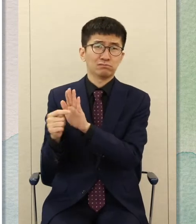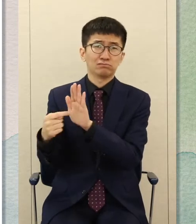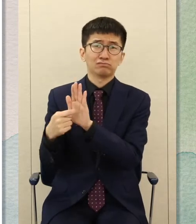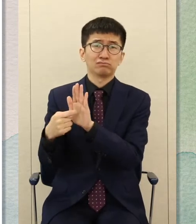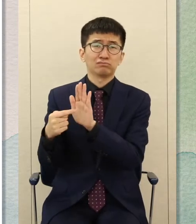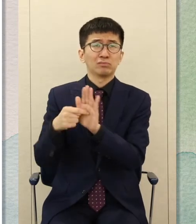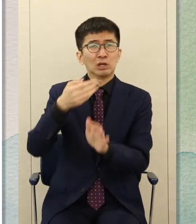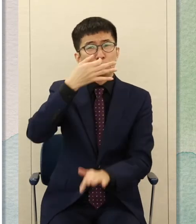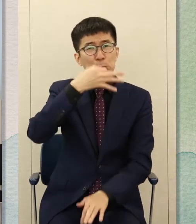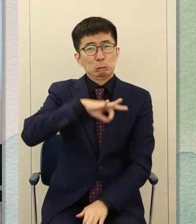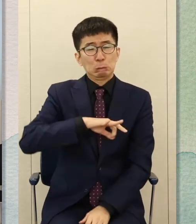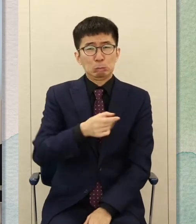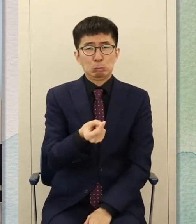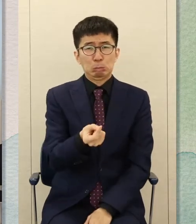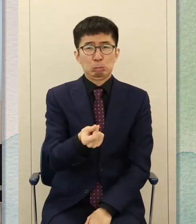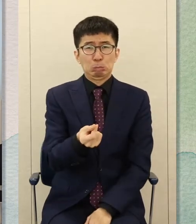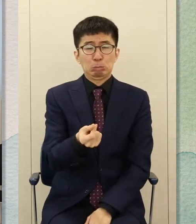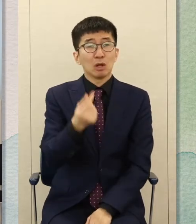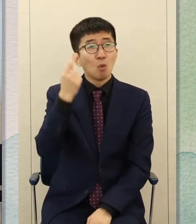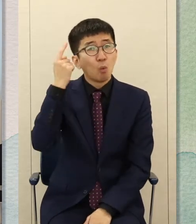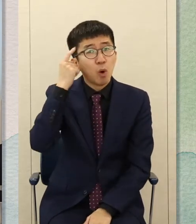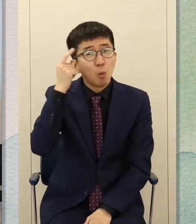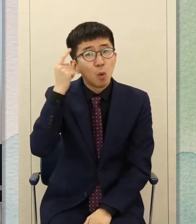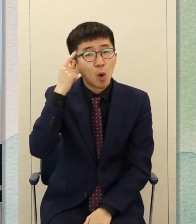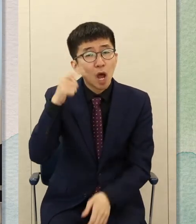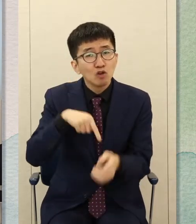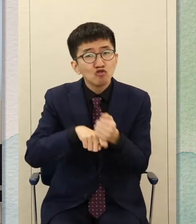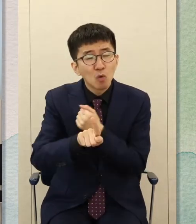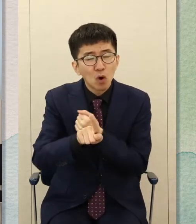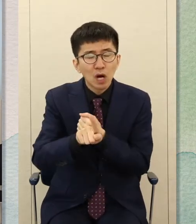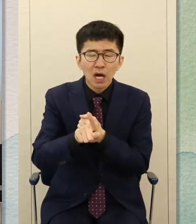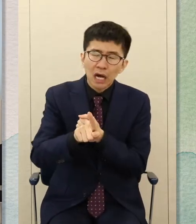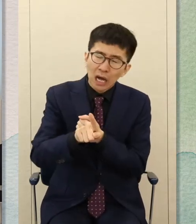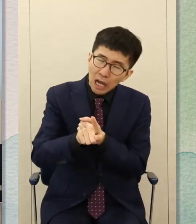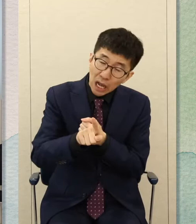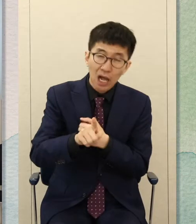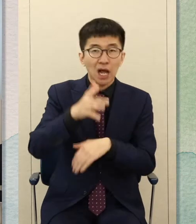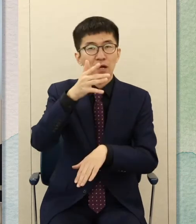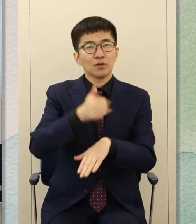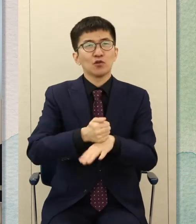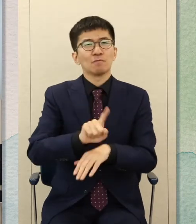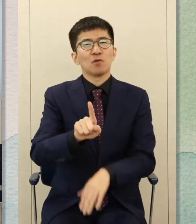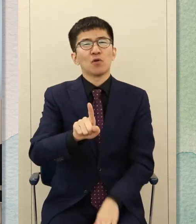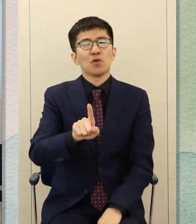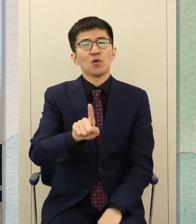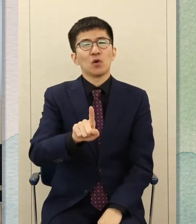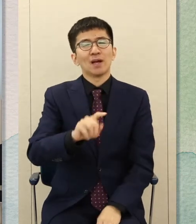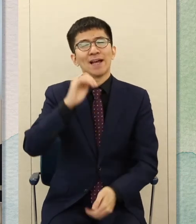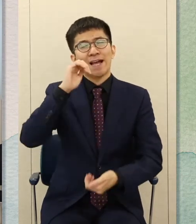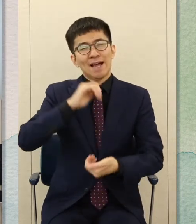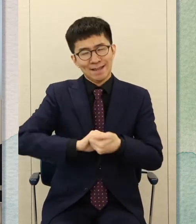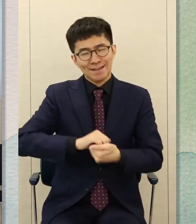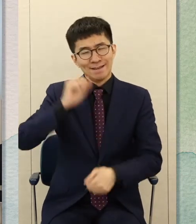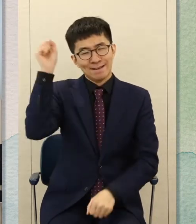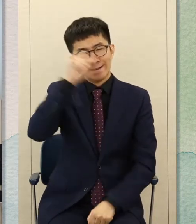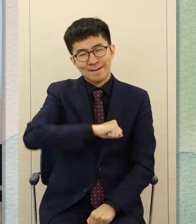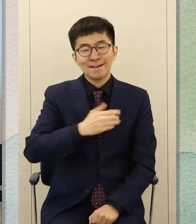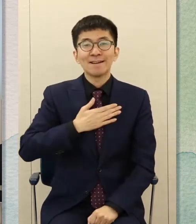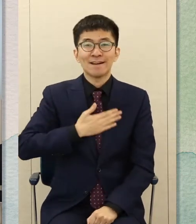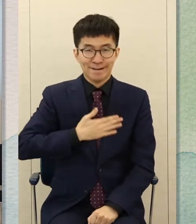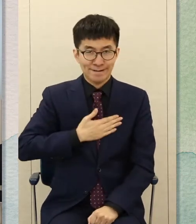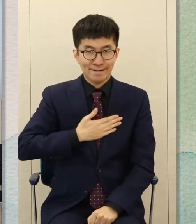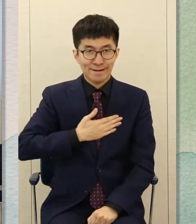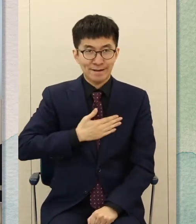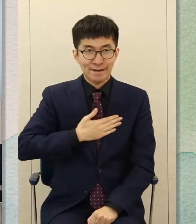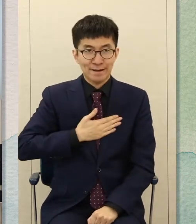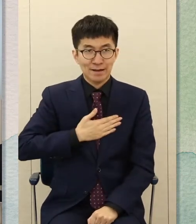공중전을 계속해도 독자가 왜 안 늘어날까? 예, 그렇게 해가지고는 예, 안 되는 거였던 거죠. 그래서